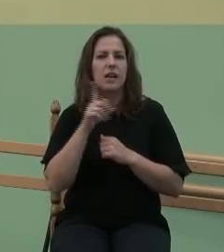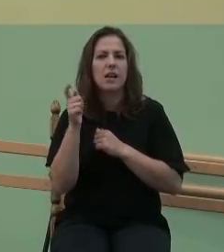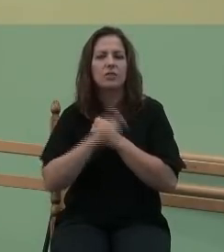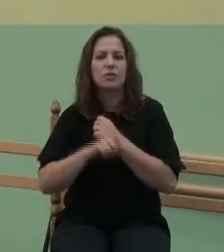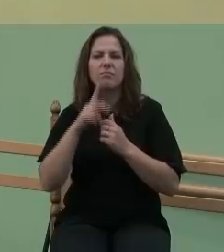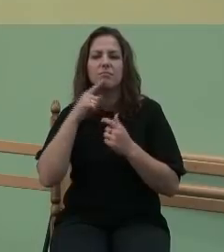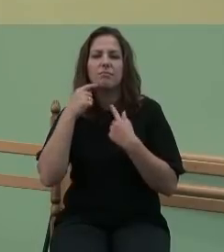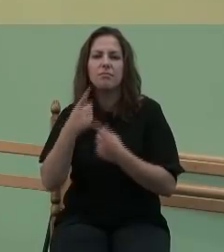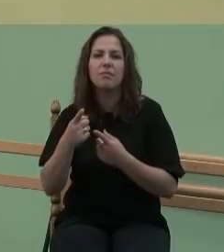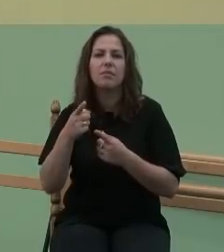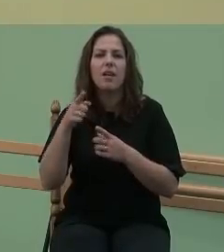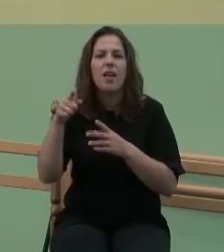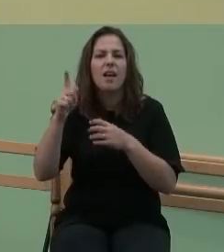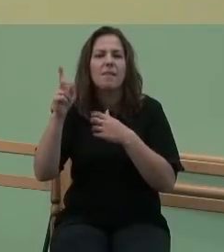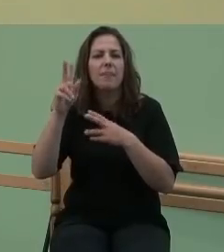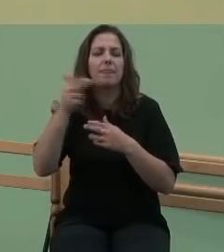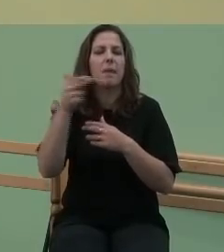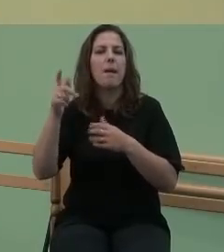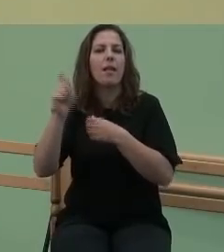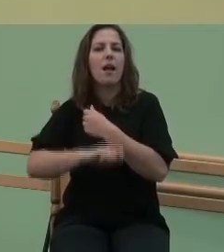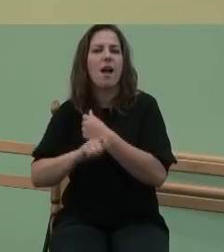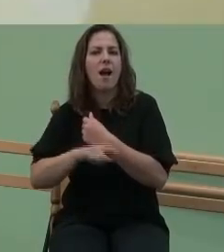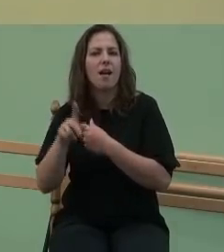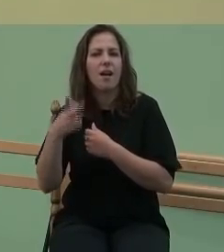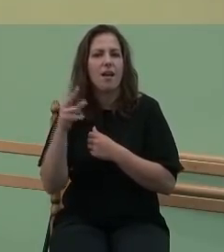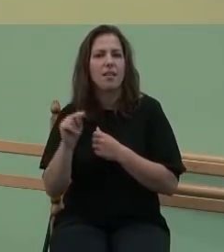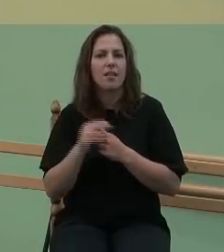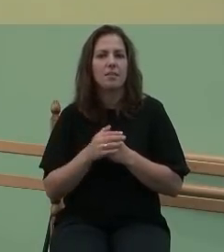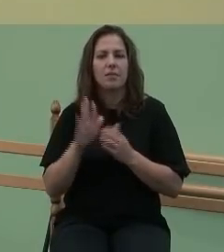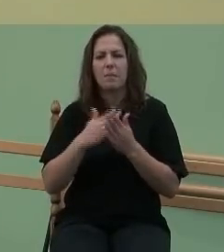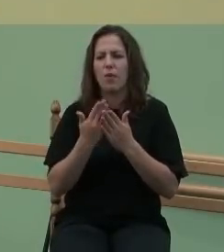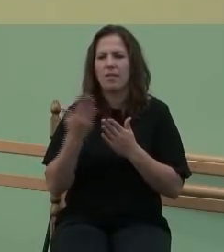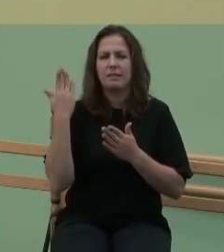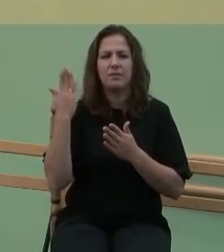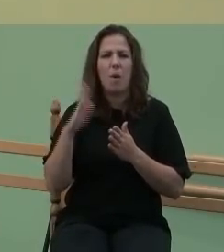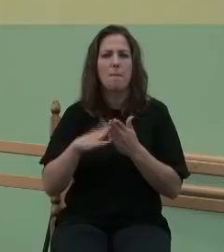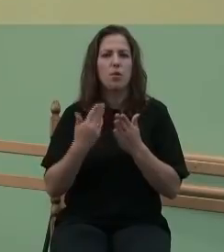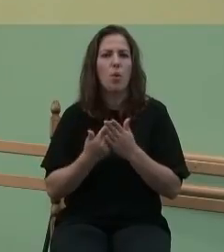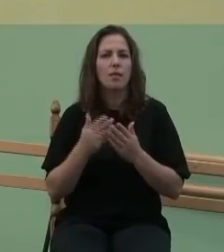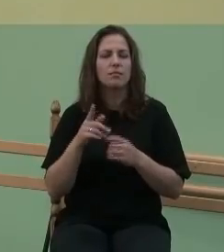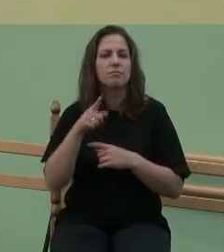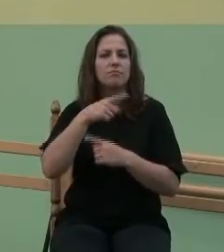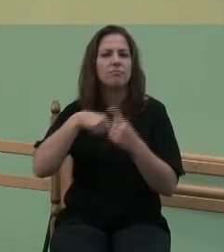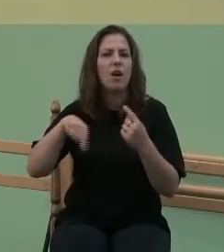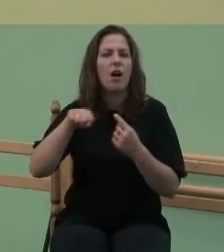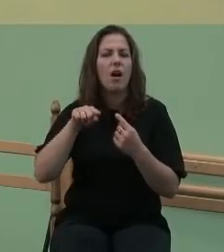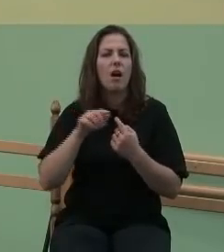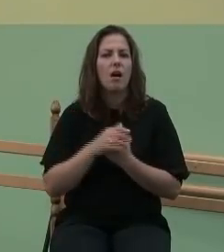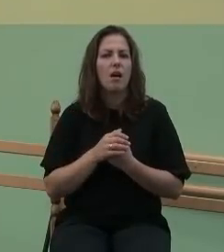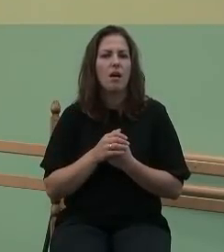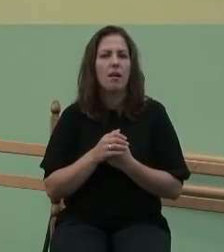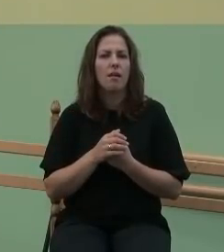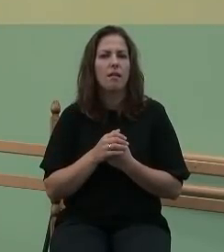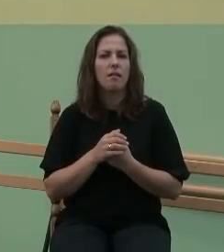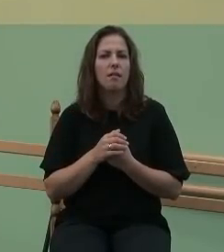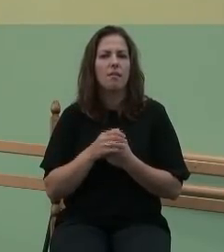nastawiona na zbytnią represję. Miecz bywa, przykład z ostatnich dni, obiegają